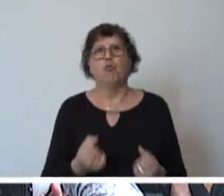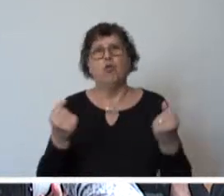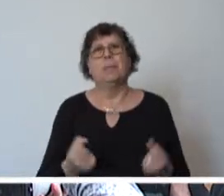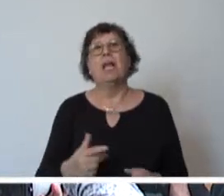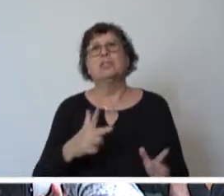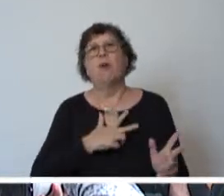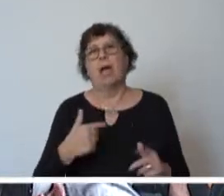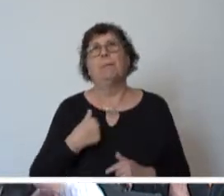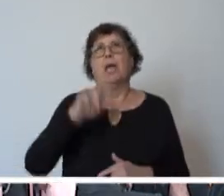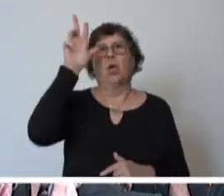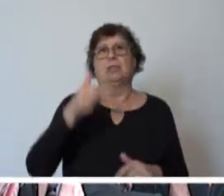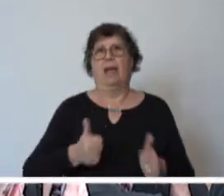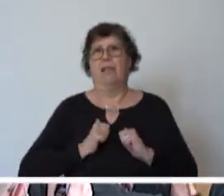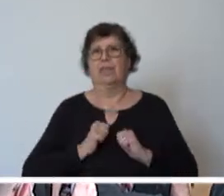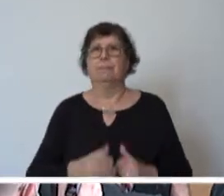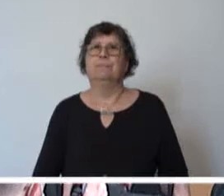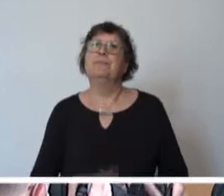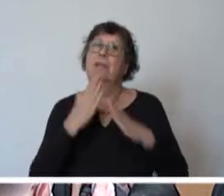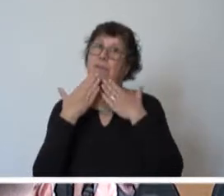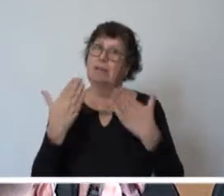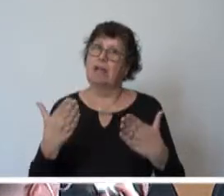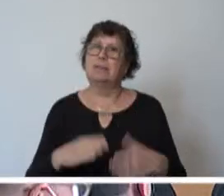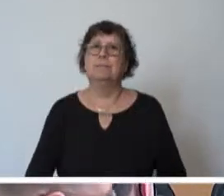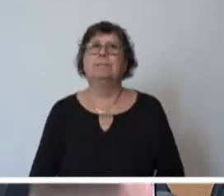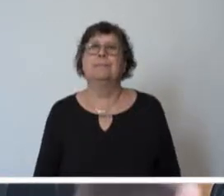mir Gott helfe. Vielen Dank.